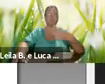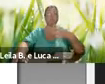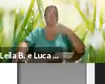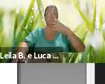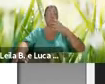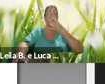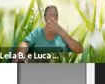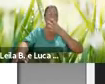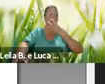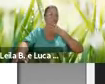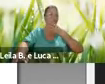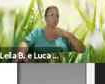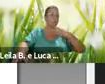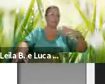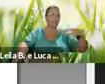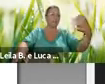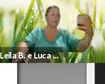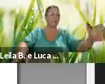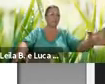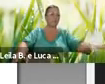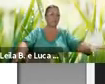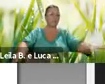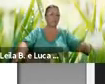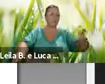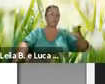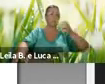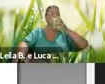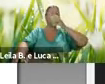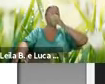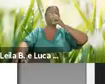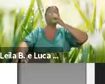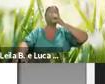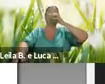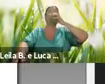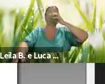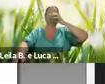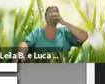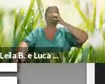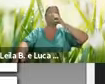Luiz vedeva che queste parole erano accompagnate da raggi luminosi.